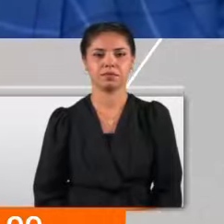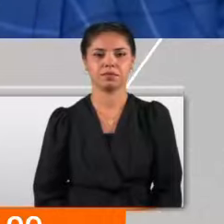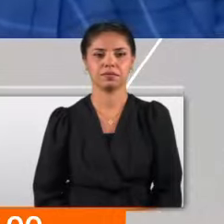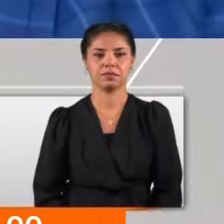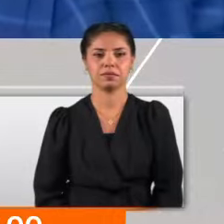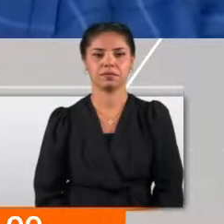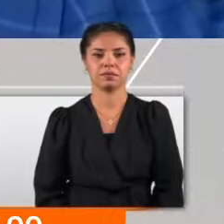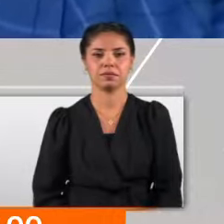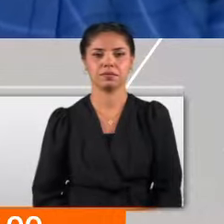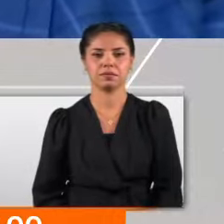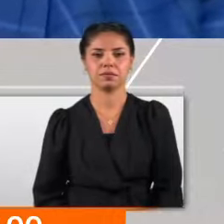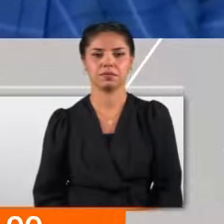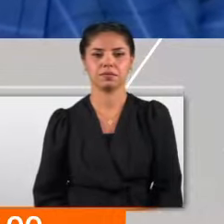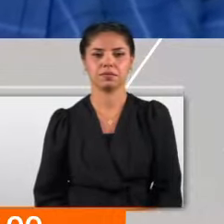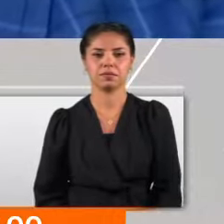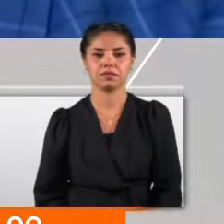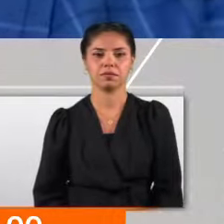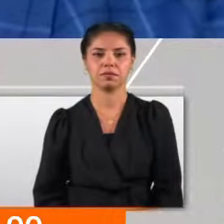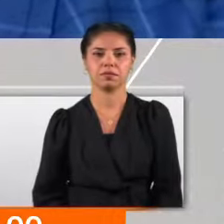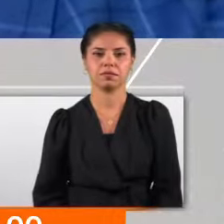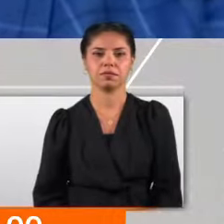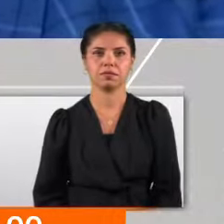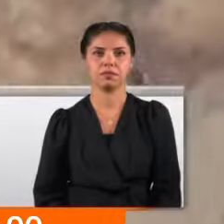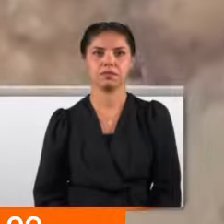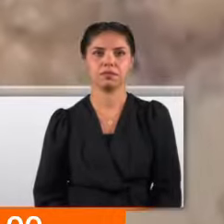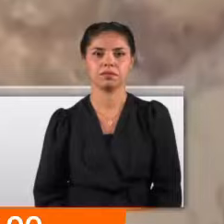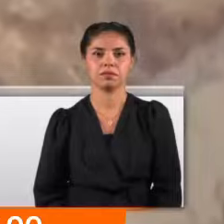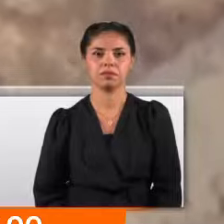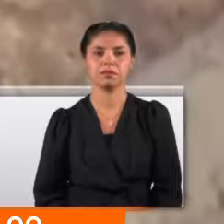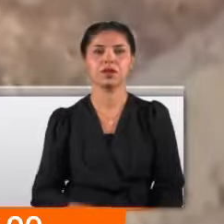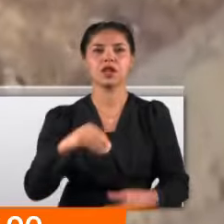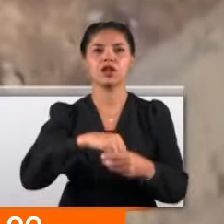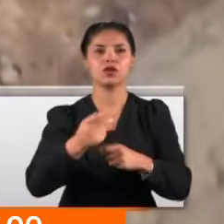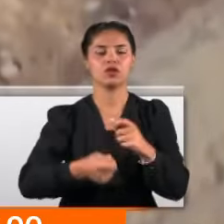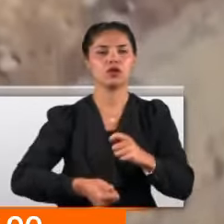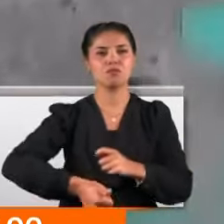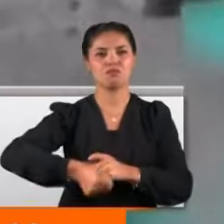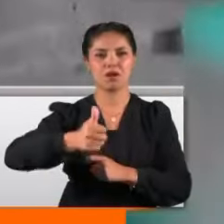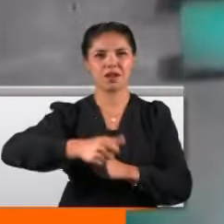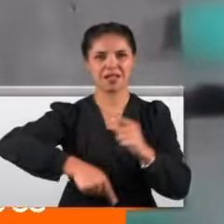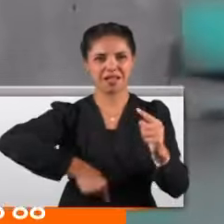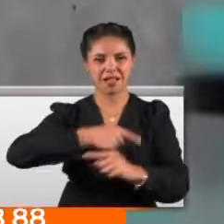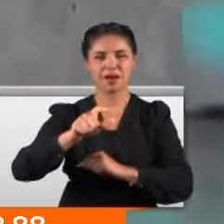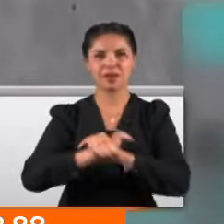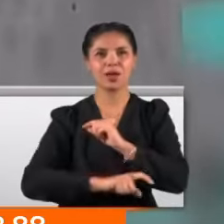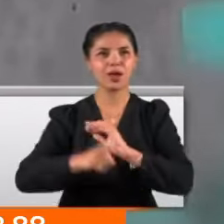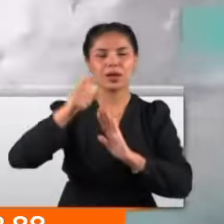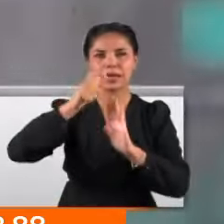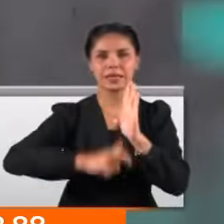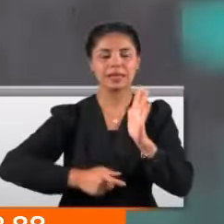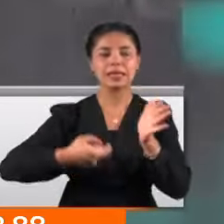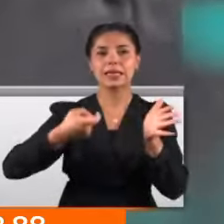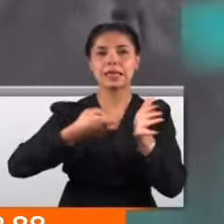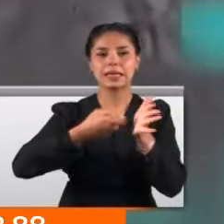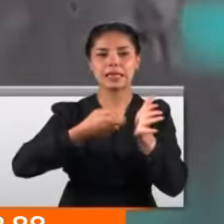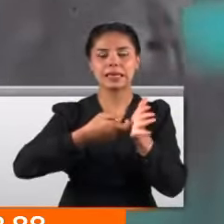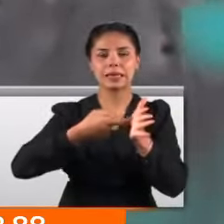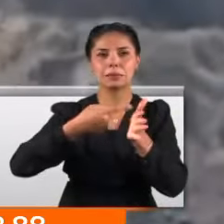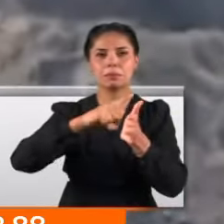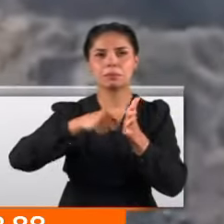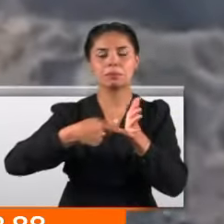renkli kategoriyle anılan isimlerin sahaya sürüldüğü bir dönem yaşanıyor. İçişleri Bakanlığı'nın aranan terörist listesindeki isimlerin üstü